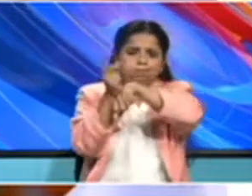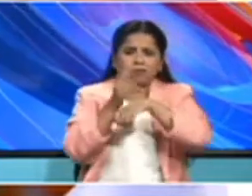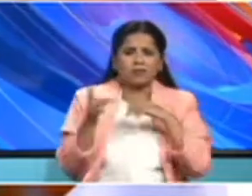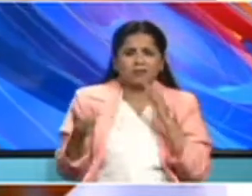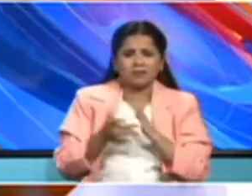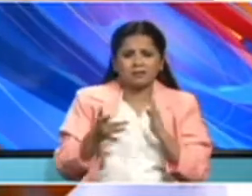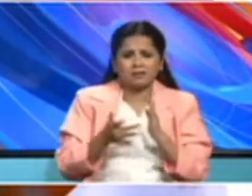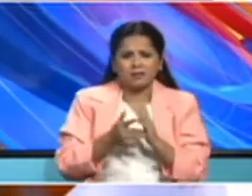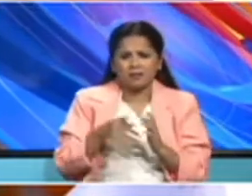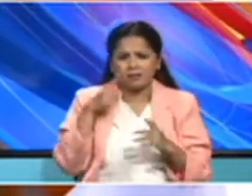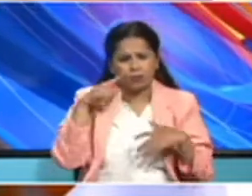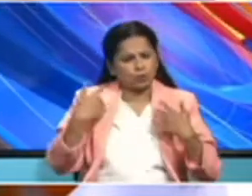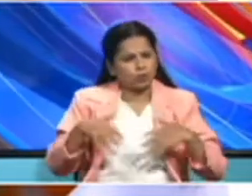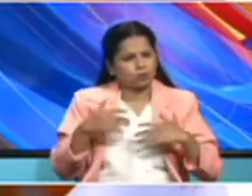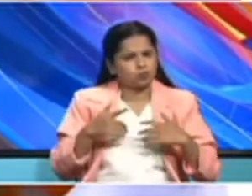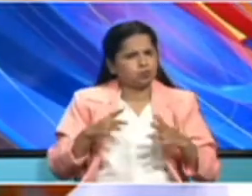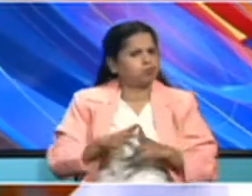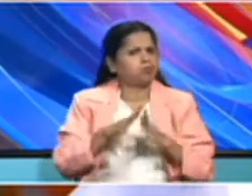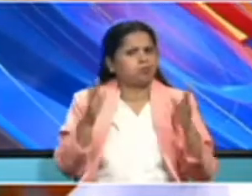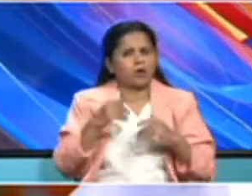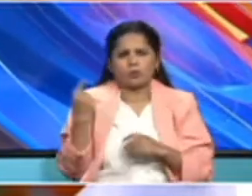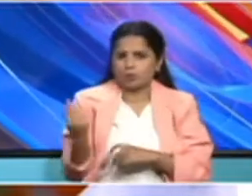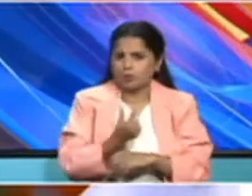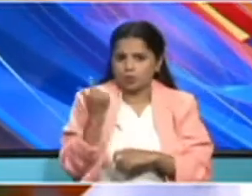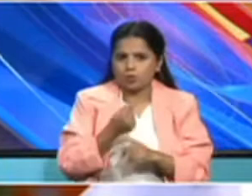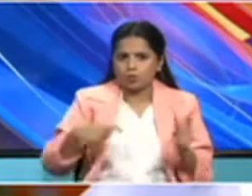टेक्नोलॉजी का ऐसा सदा हुआ इस्तेमाल